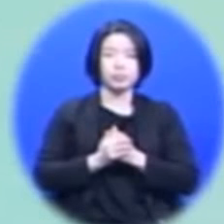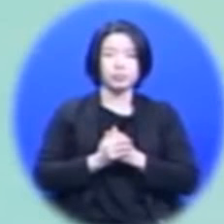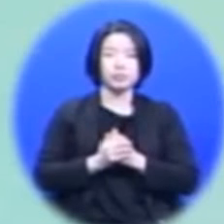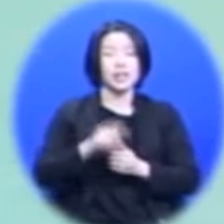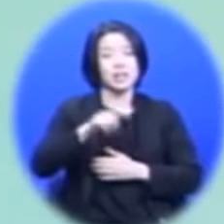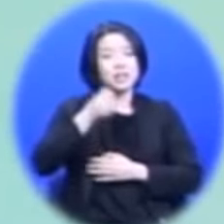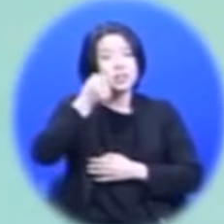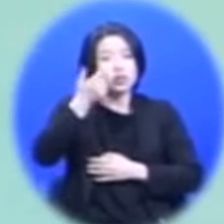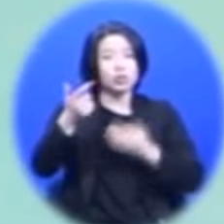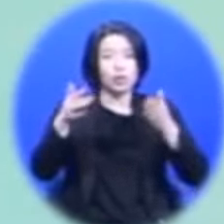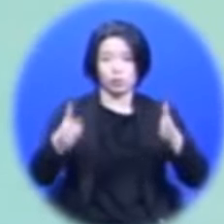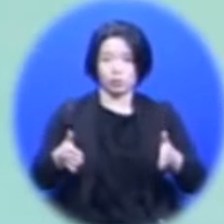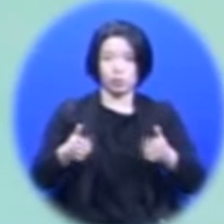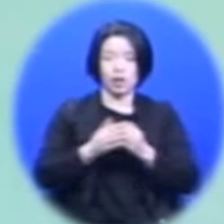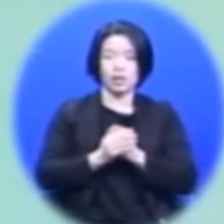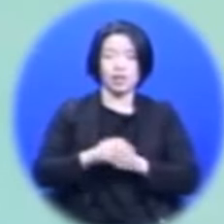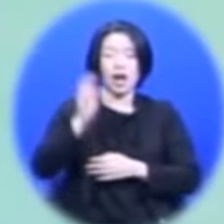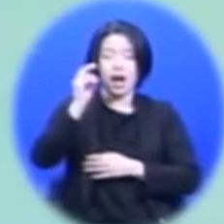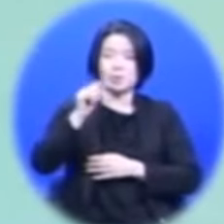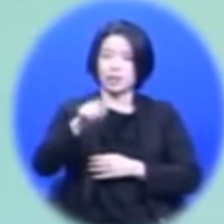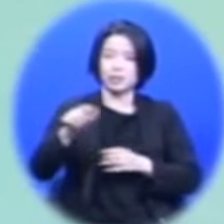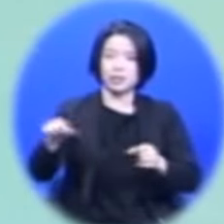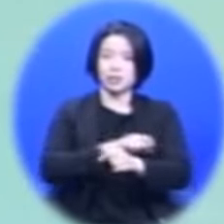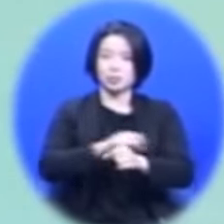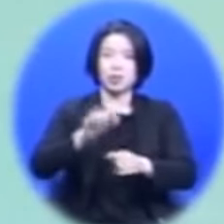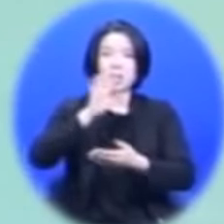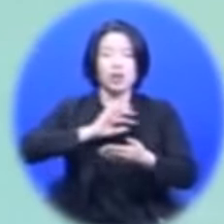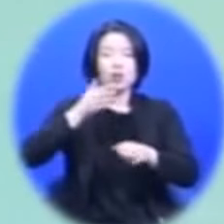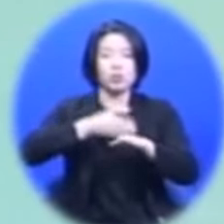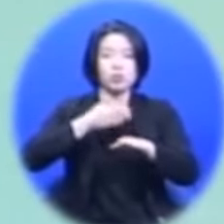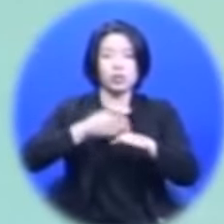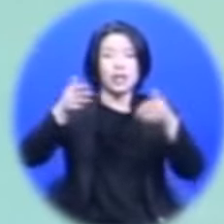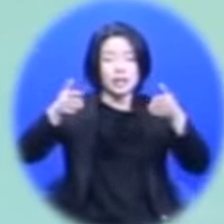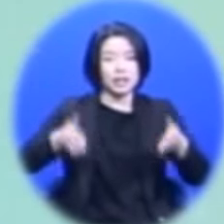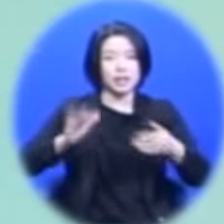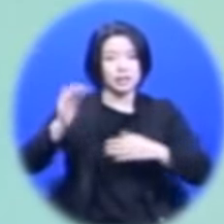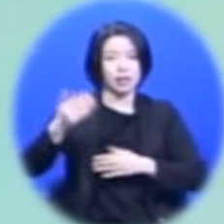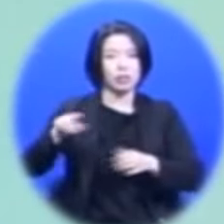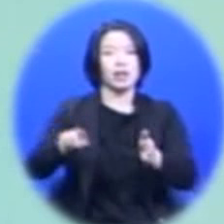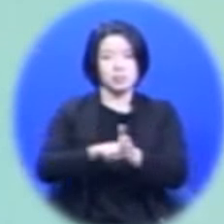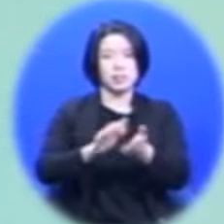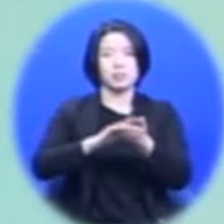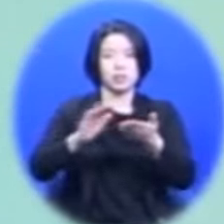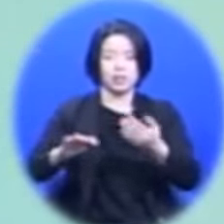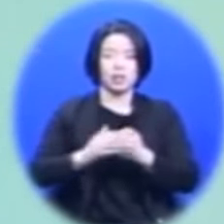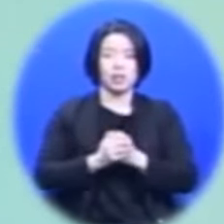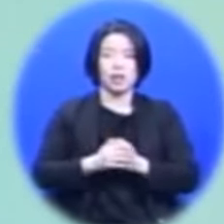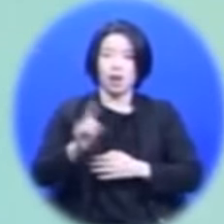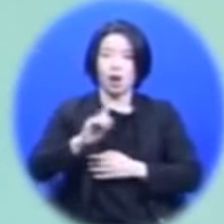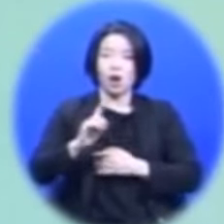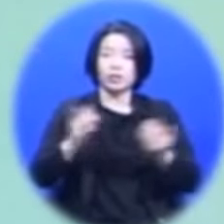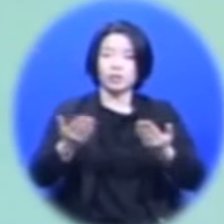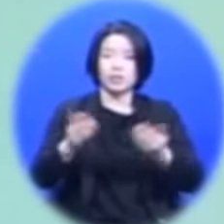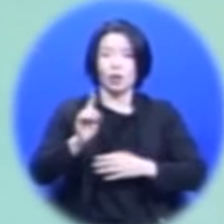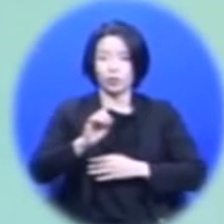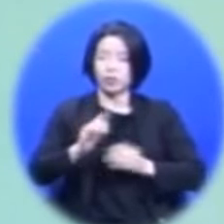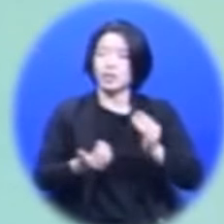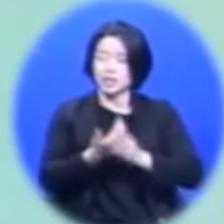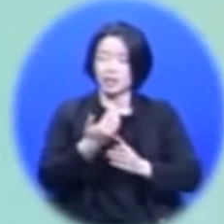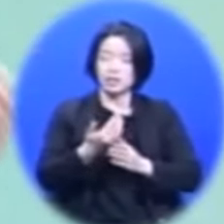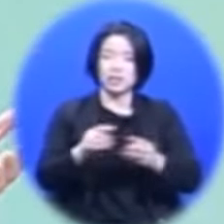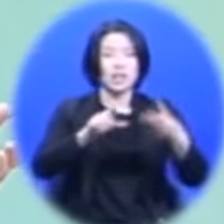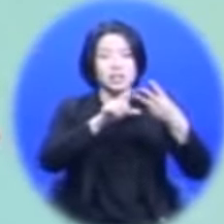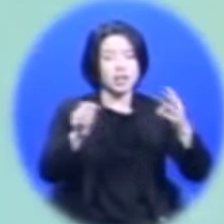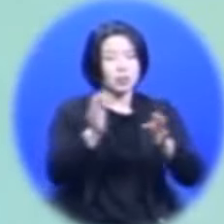이 6개월은 아마 그런 특별한 훈련의 기간이 될 거라고 믿습니다. 어떤 일이 어떻게 벌어질까?